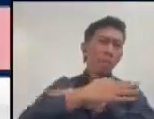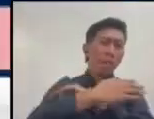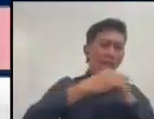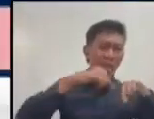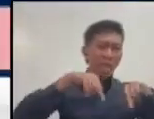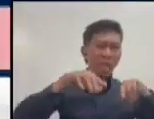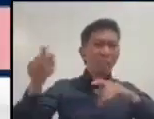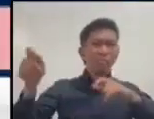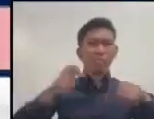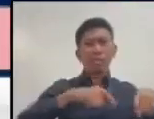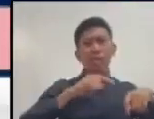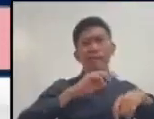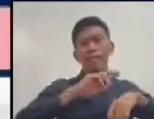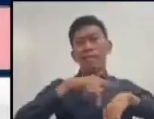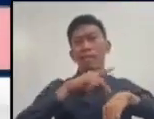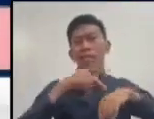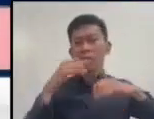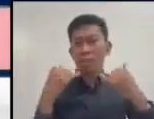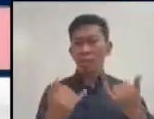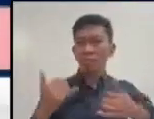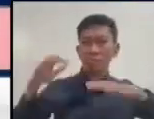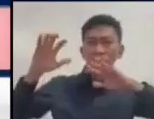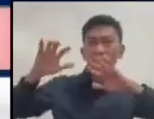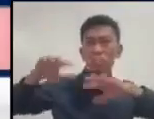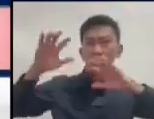Karamihan talaga dun sa nakikita natin na